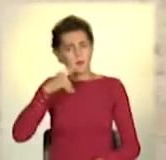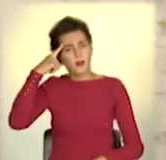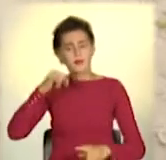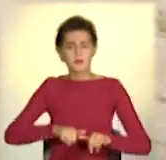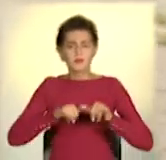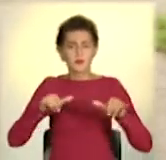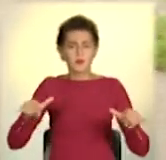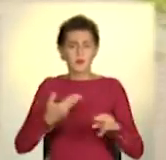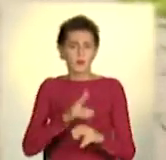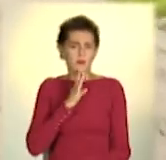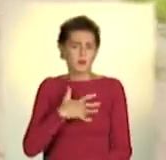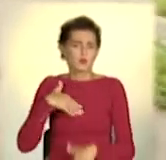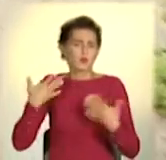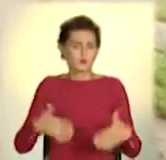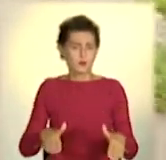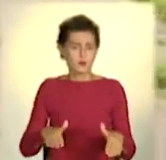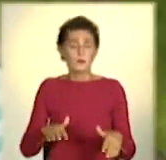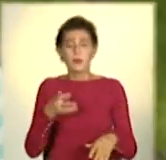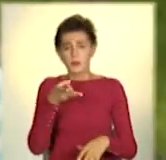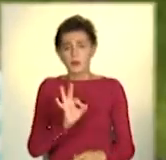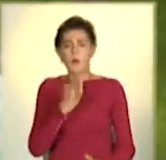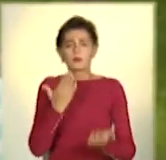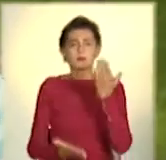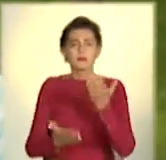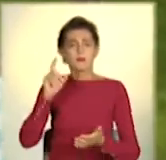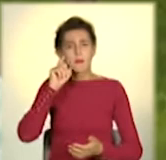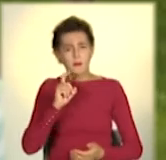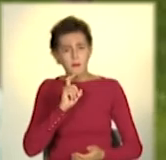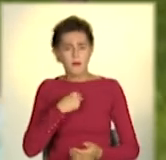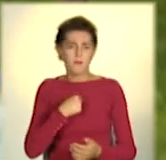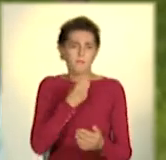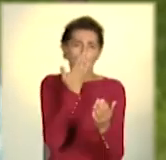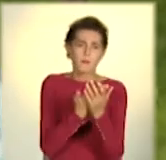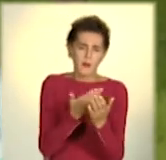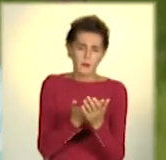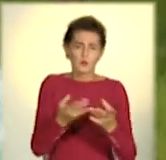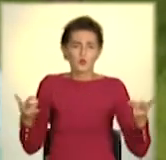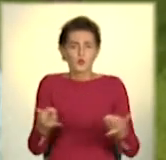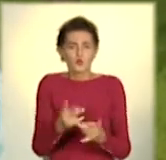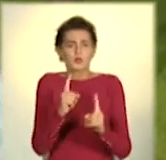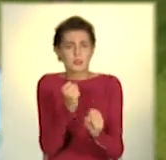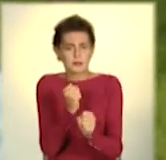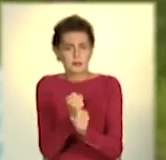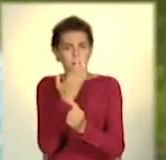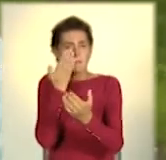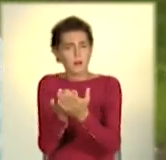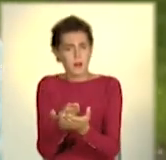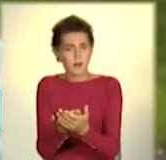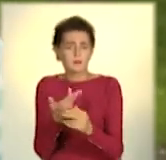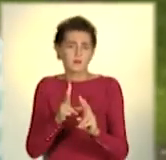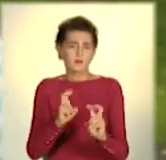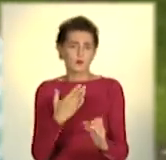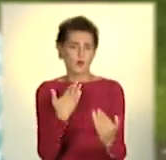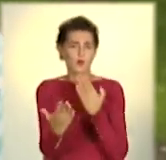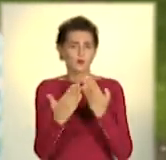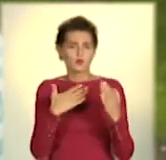розвивався, Наталя втомилася. Если что-то он не понимает, я ему показываю. Или что нужно сделать, показываю. И вот так мы и общаемся